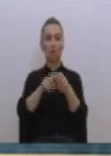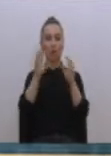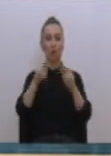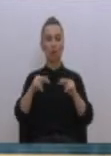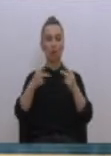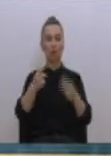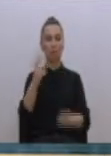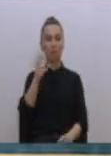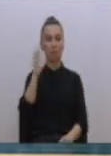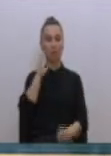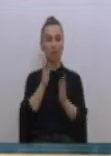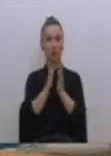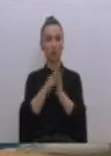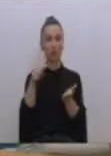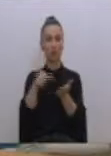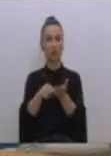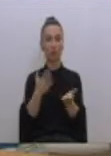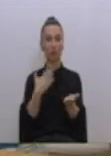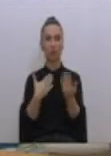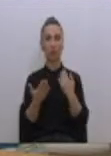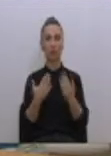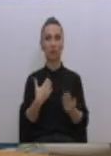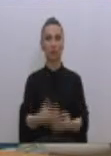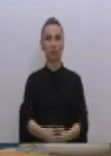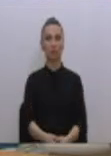Mosmet, tot ce a tot cancescus regimul.